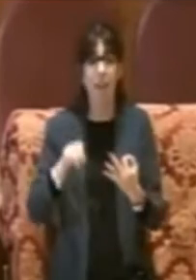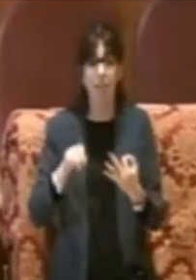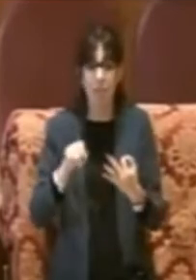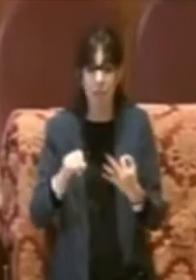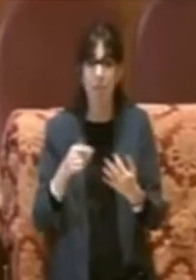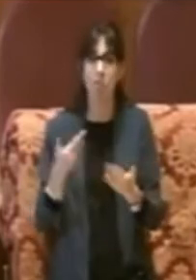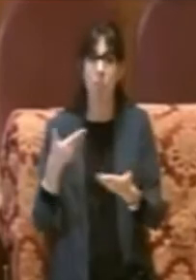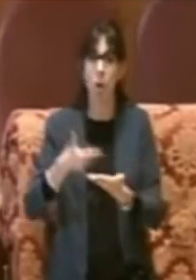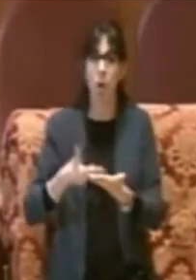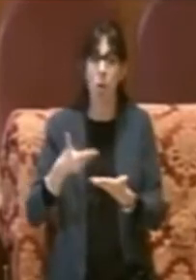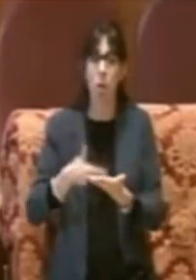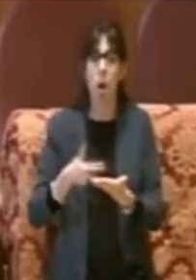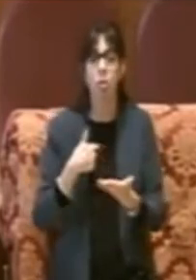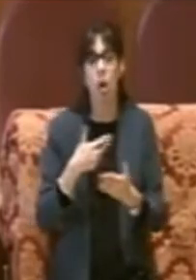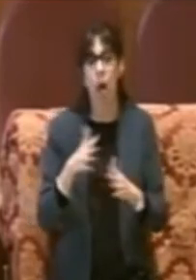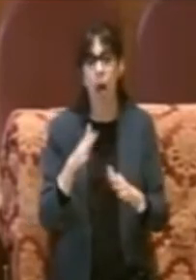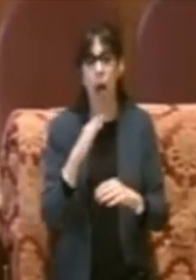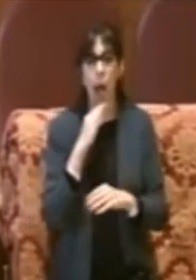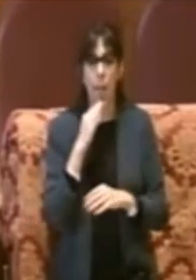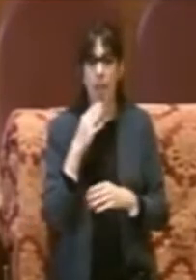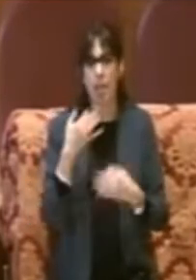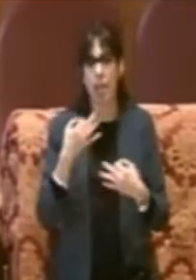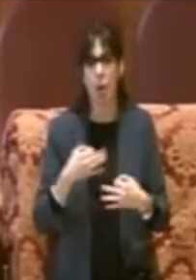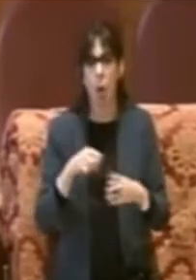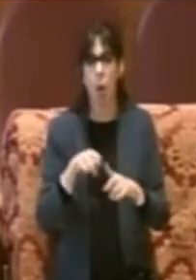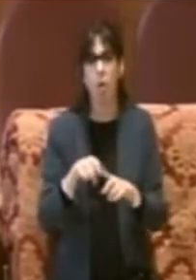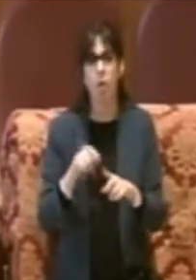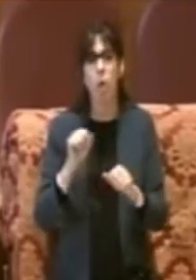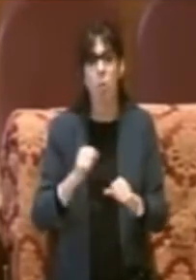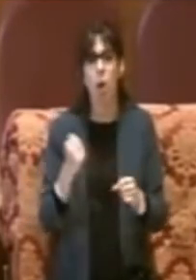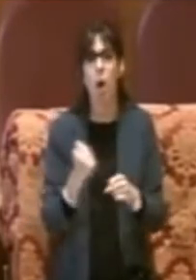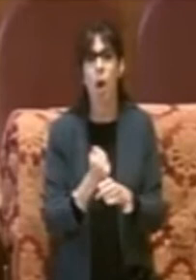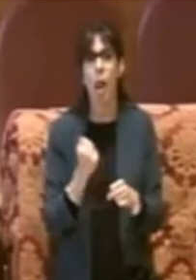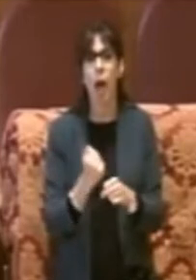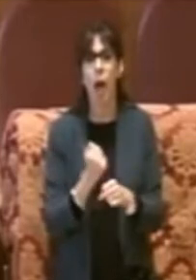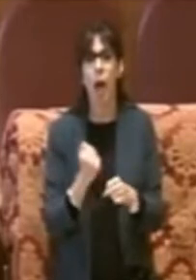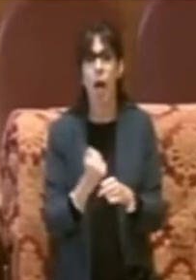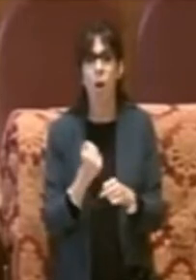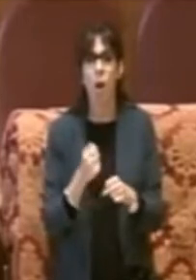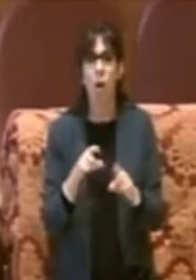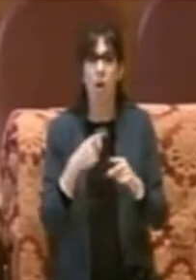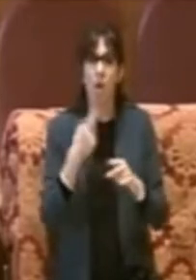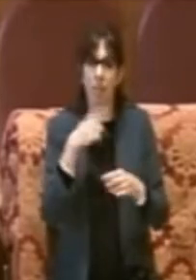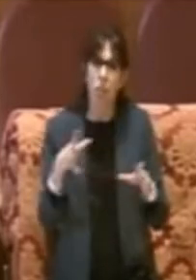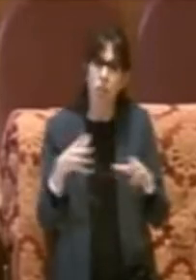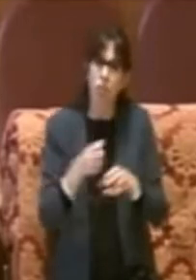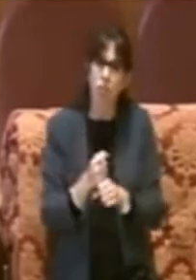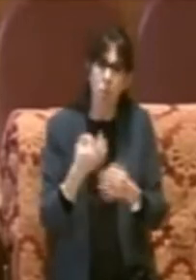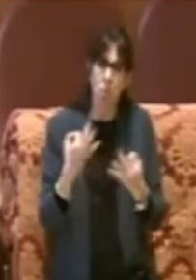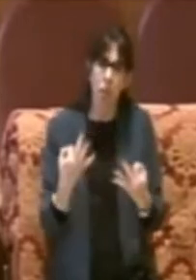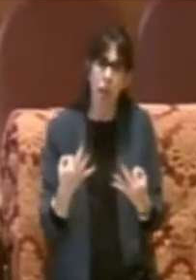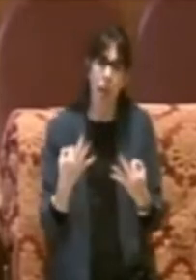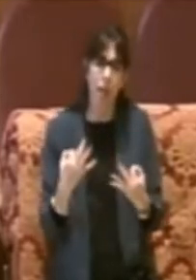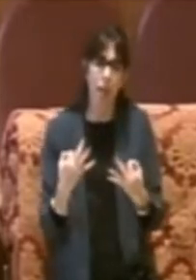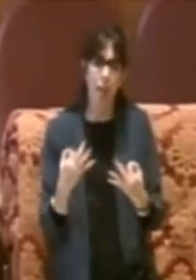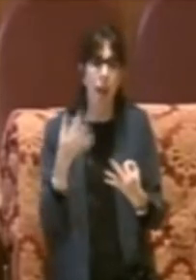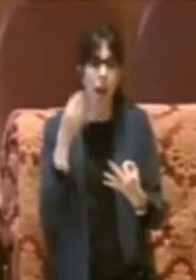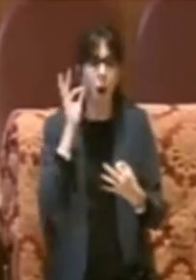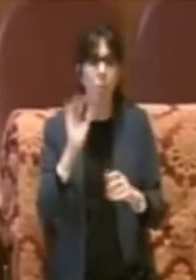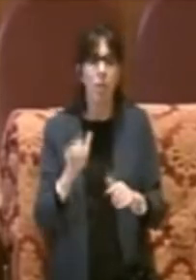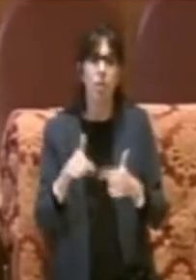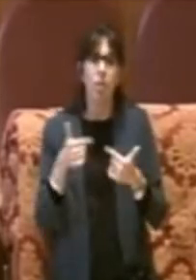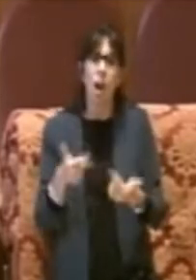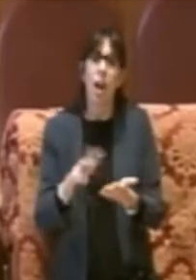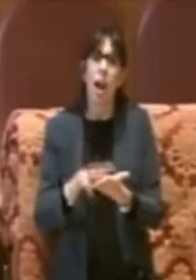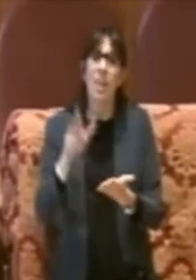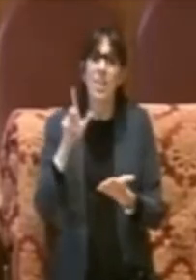convinto che si riesce a volte anche a fare un lavoro di concertazione per garantire anche la